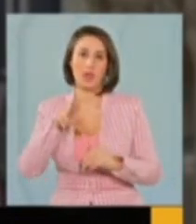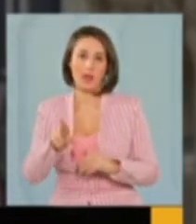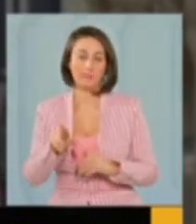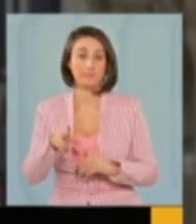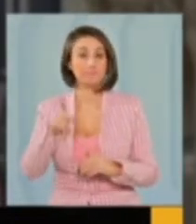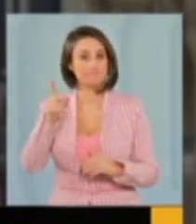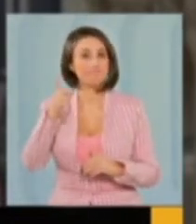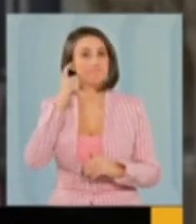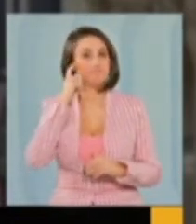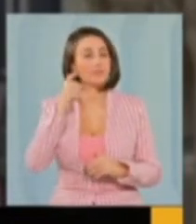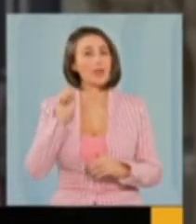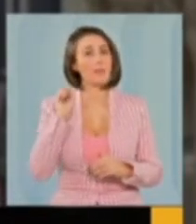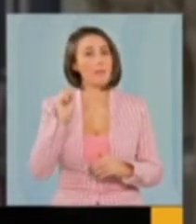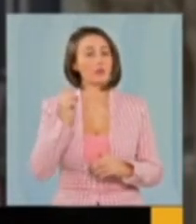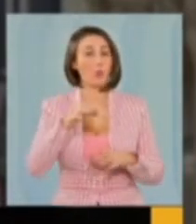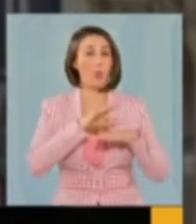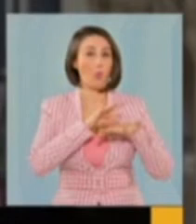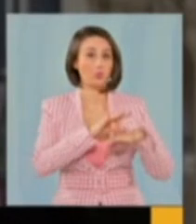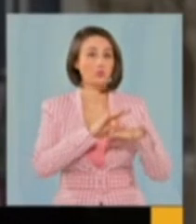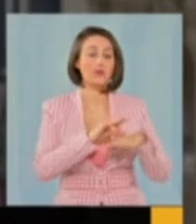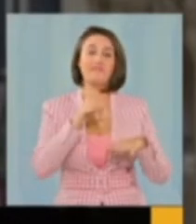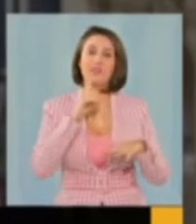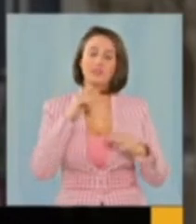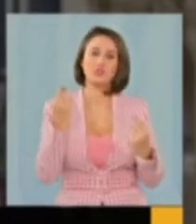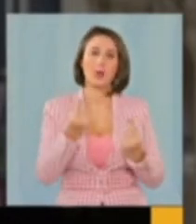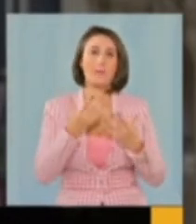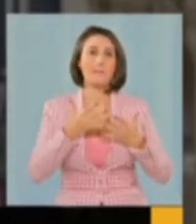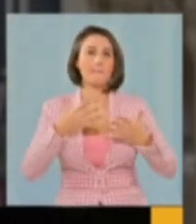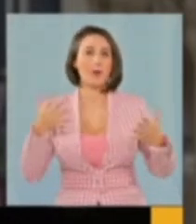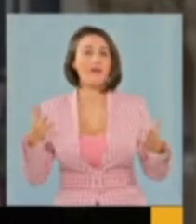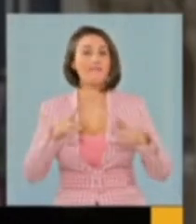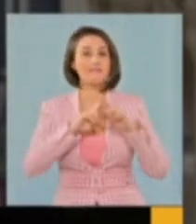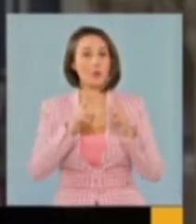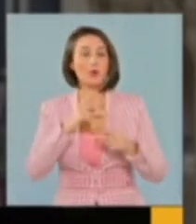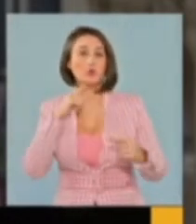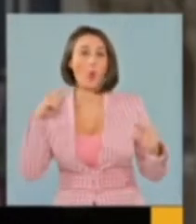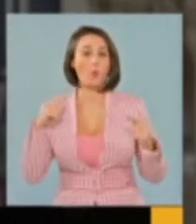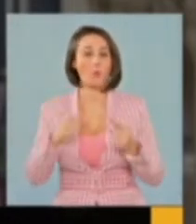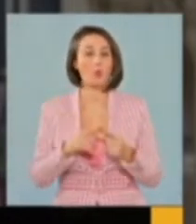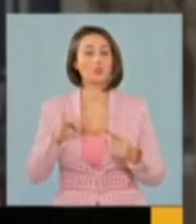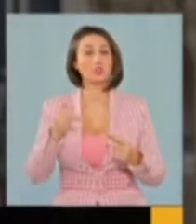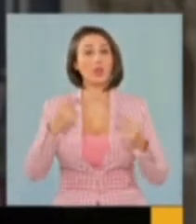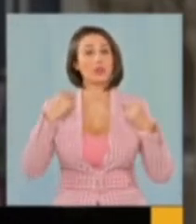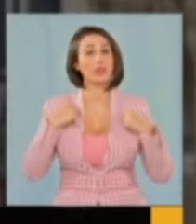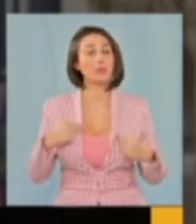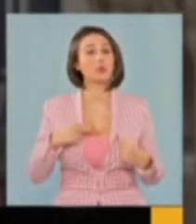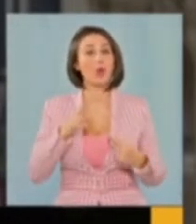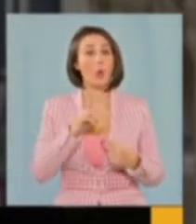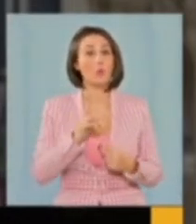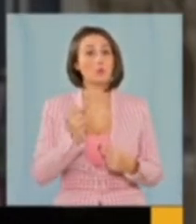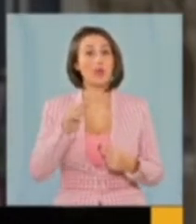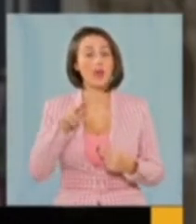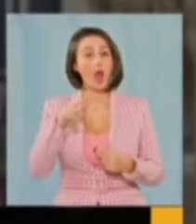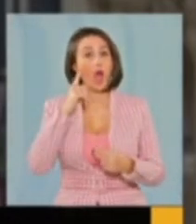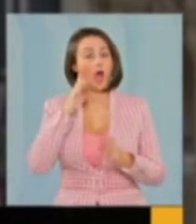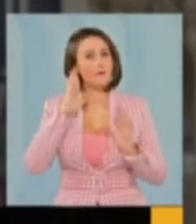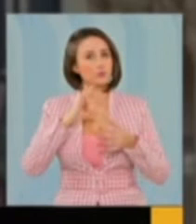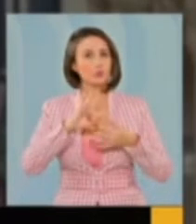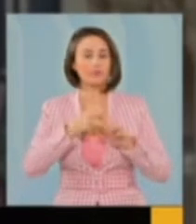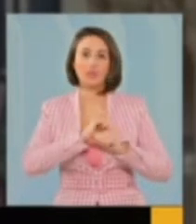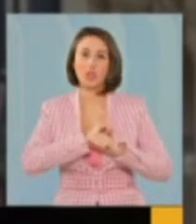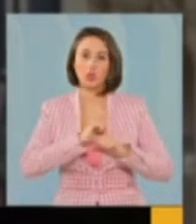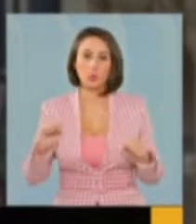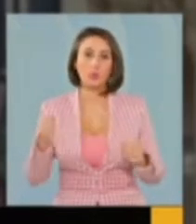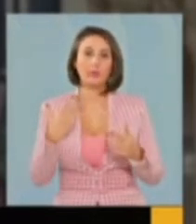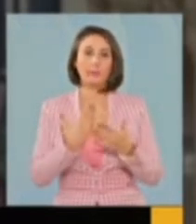Cioloș consideră că partidul pe care îl conduce va fi cea mai mare formațiune din opoziție. Și deputatul USR Ionuț Moșteanu a avut cuvinte dure